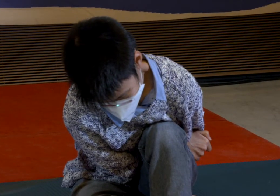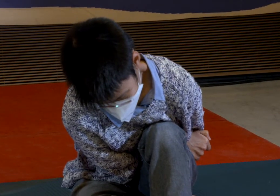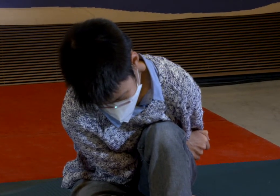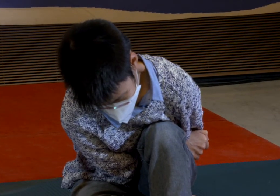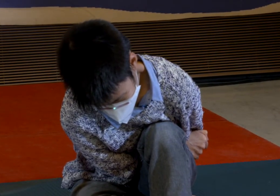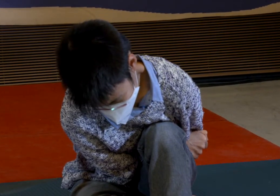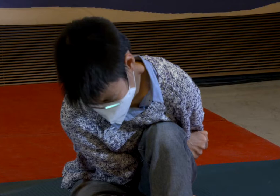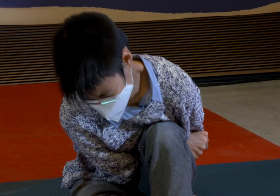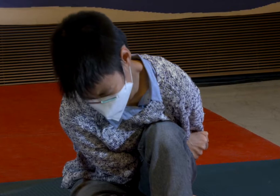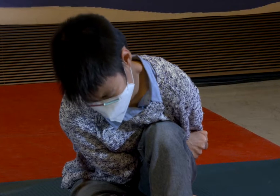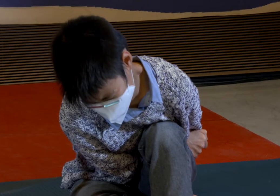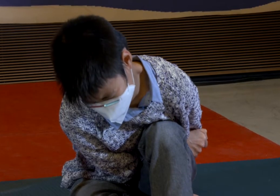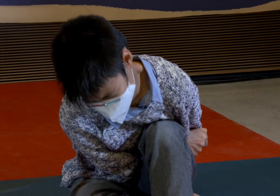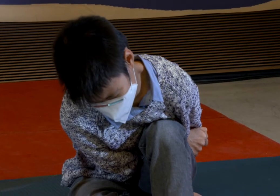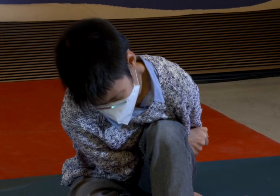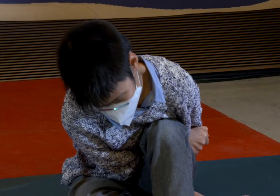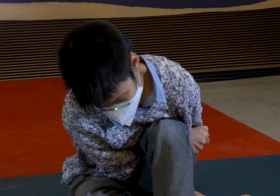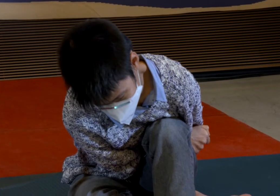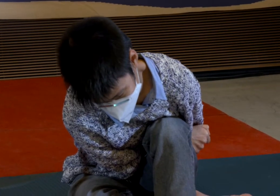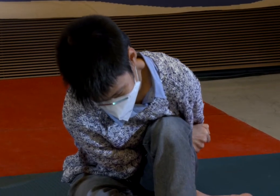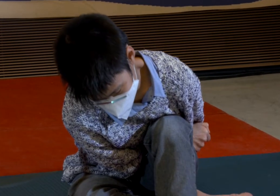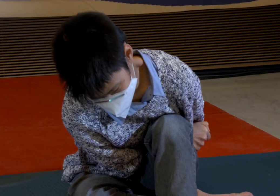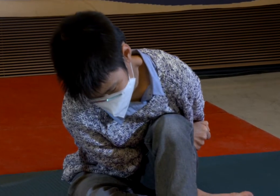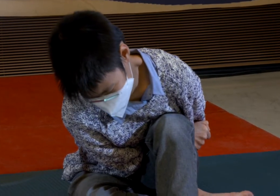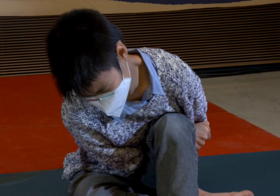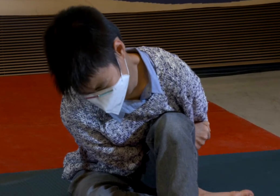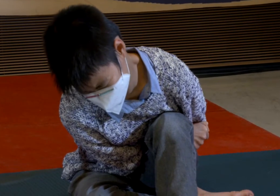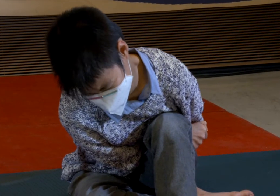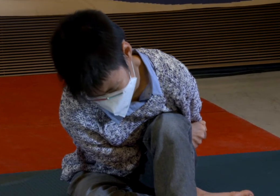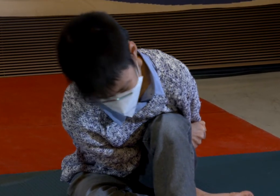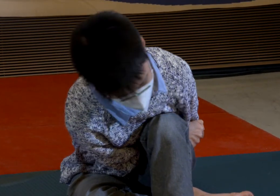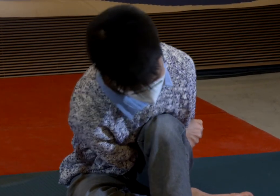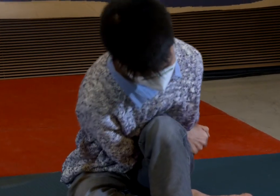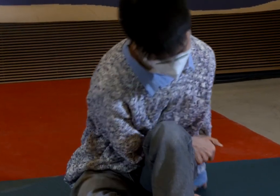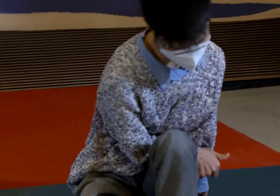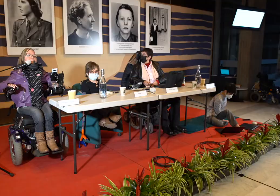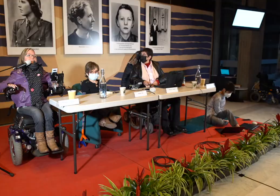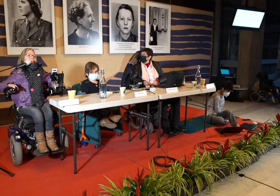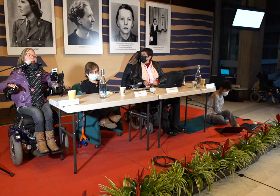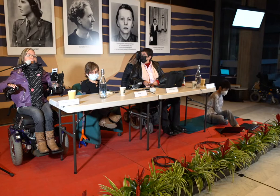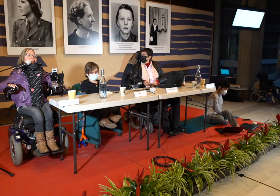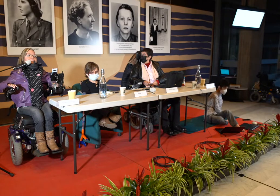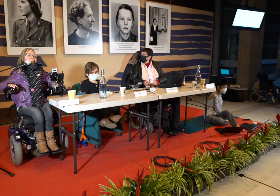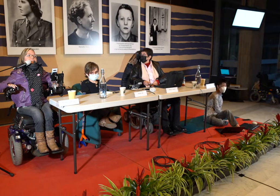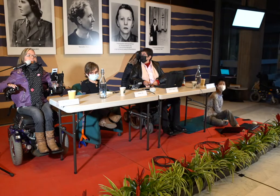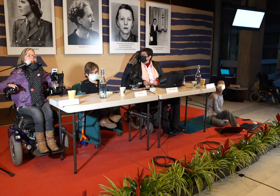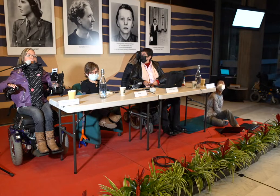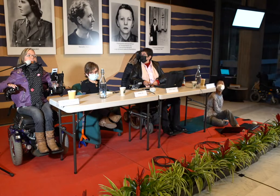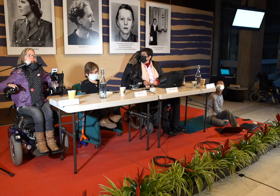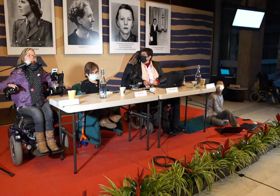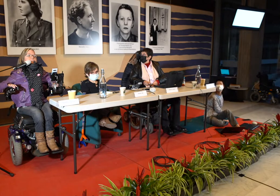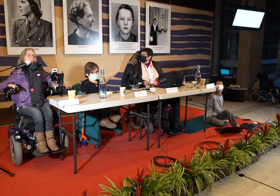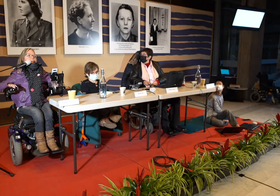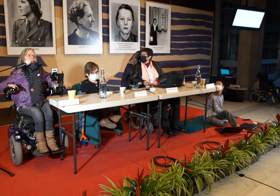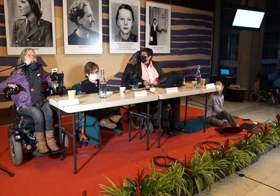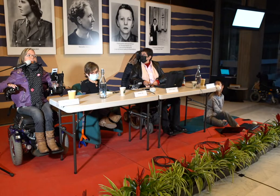potentialités. Pendant longtemps, je refusais de correspondre à ces monstrations voyeuristes, car je pensais que c'était la seule